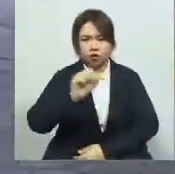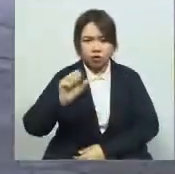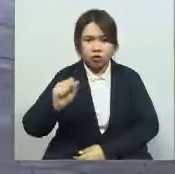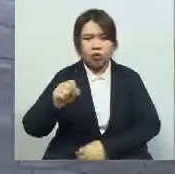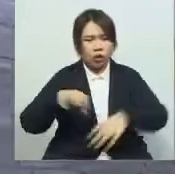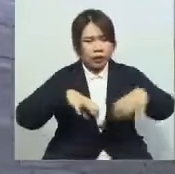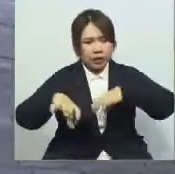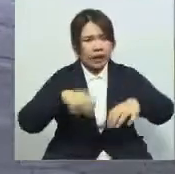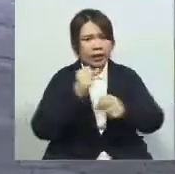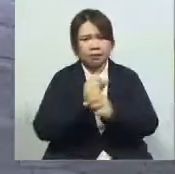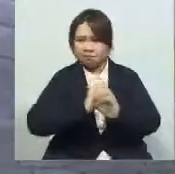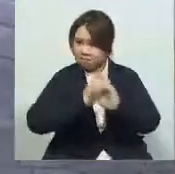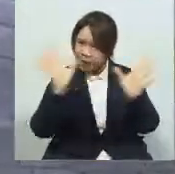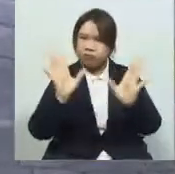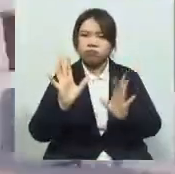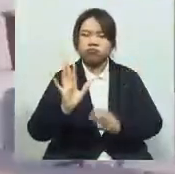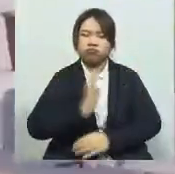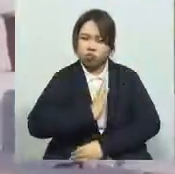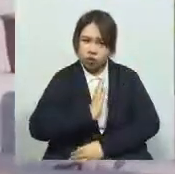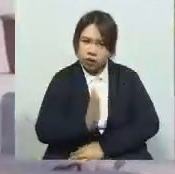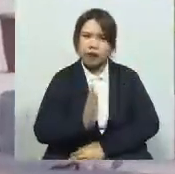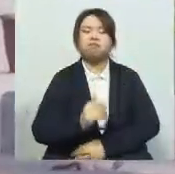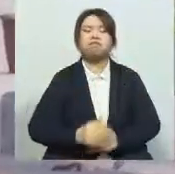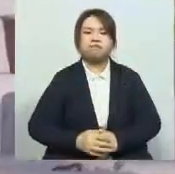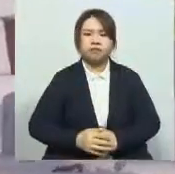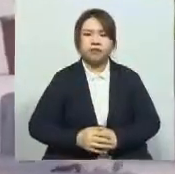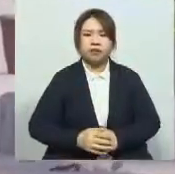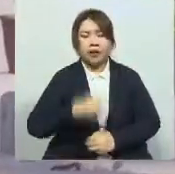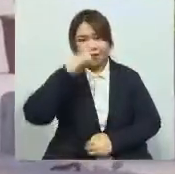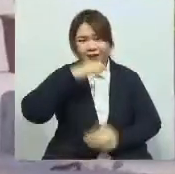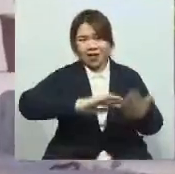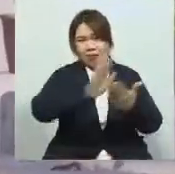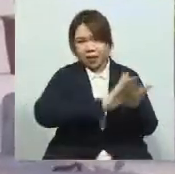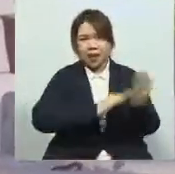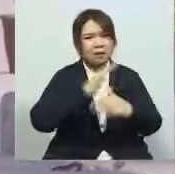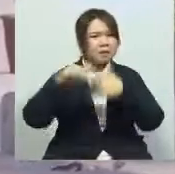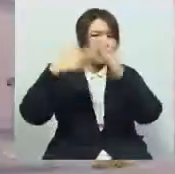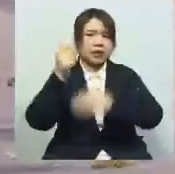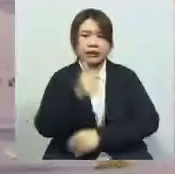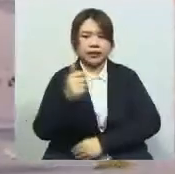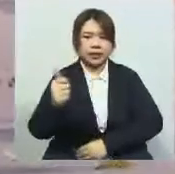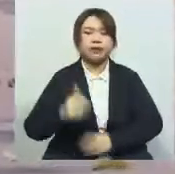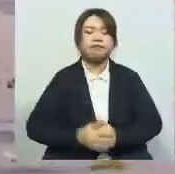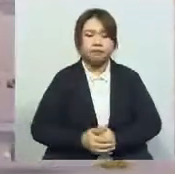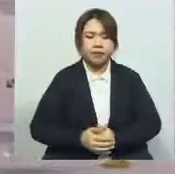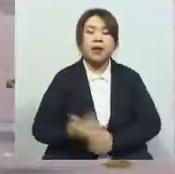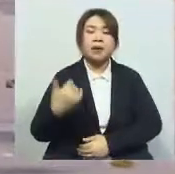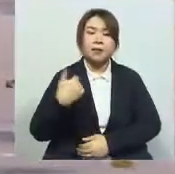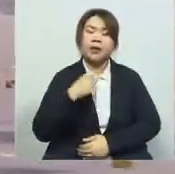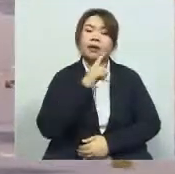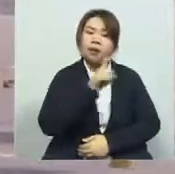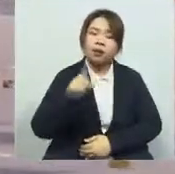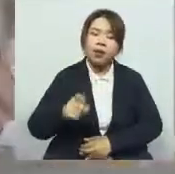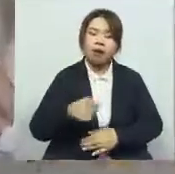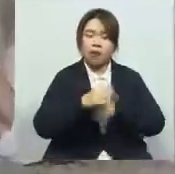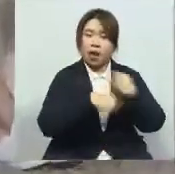ริหารด้วยความโปร่งใสเป็นธรรมและนำทางให้ประเทศเดินหน้าไปในทิศทางที่ดีขึ้นโดยจากการสำรวจคนอายุ